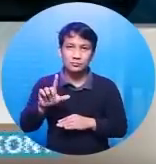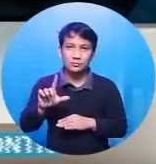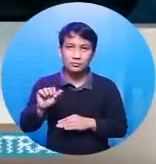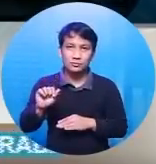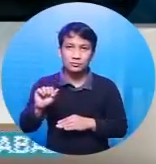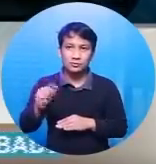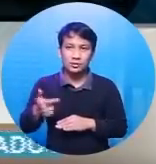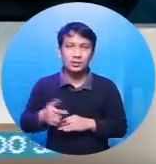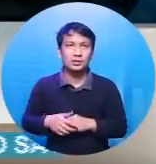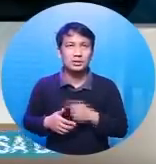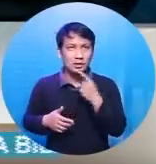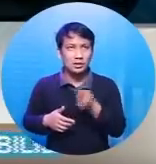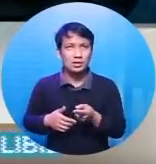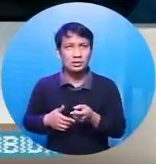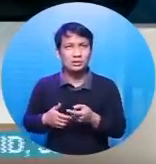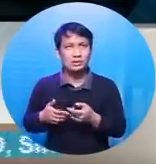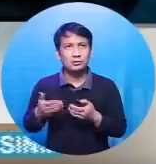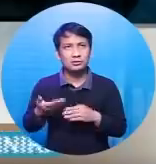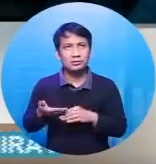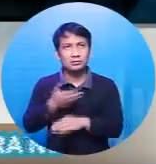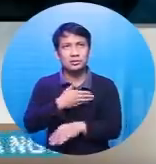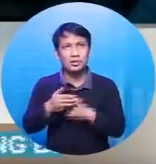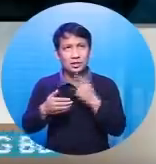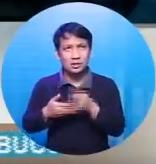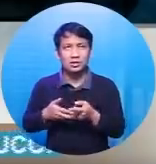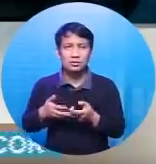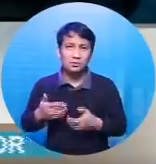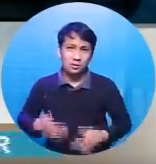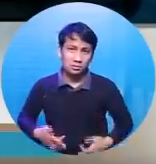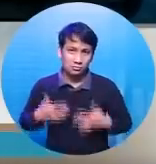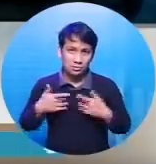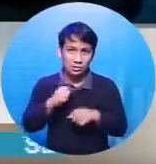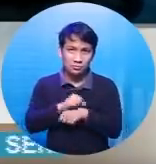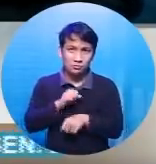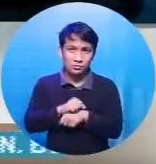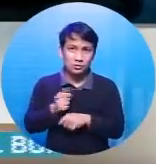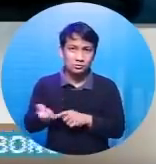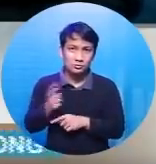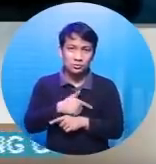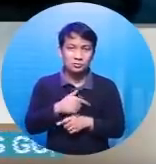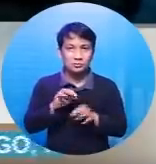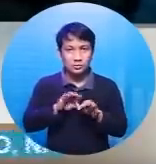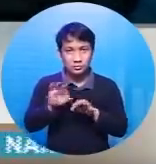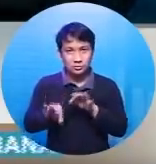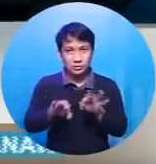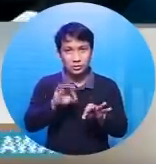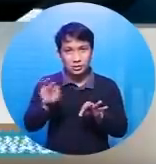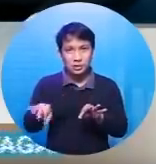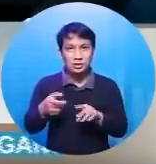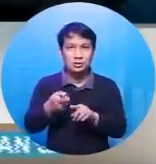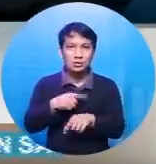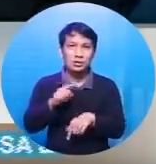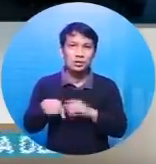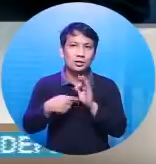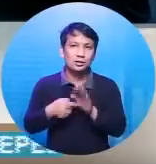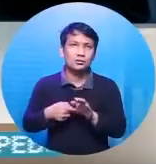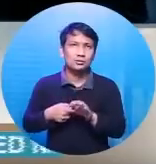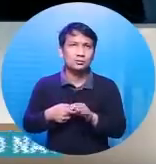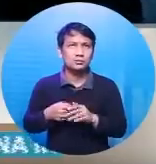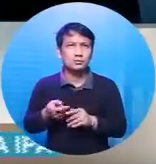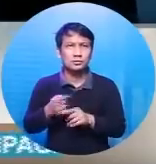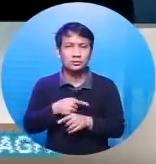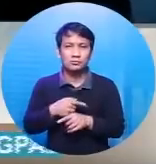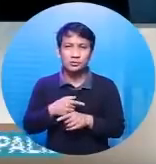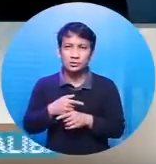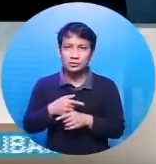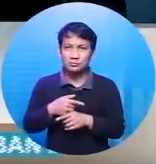Taga Kabayan Binggit po kami, Idol. At ang ikinabubuhay po namin ay ang pagtatanim po ng mga gulay tulad ng carrot, patatas